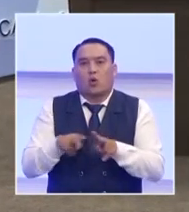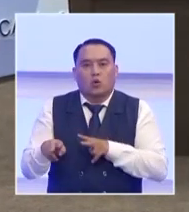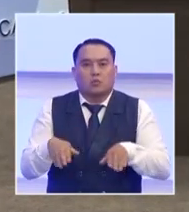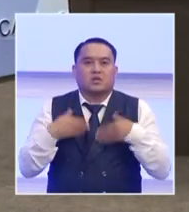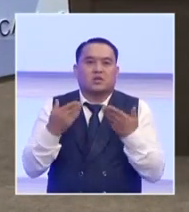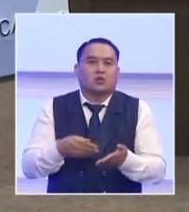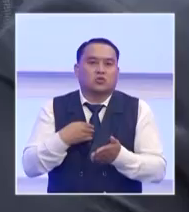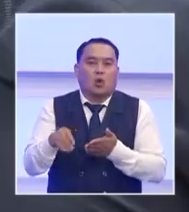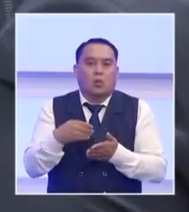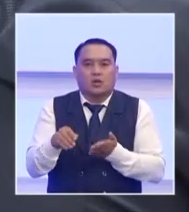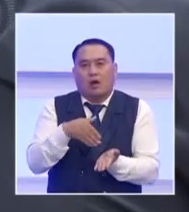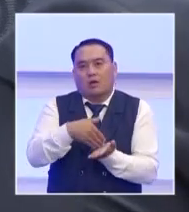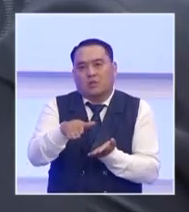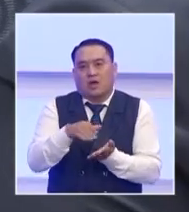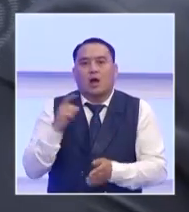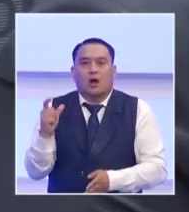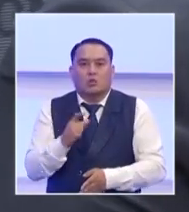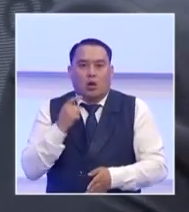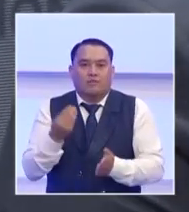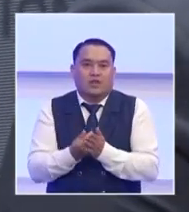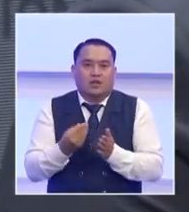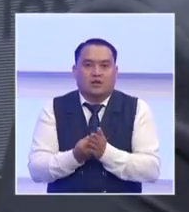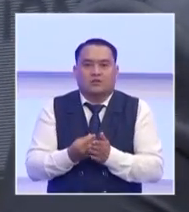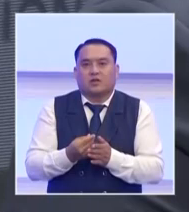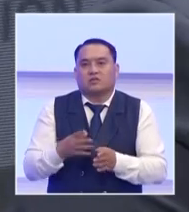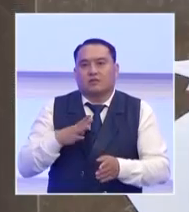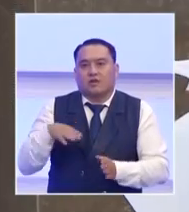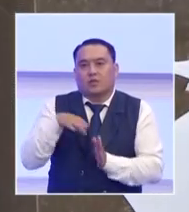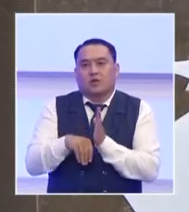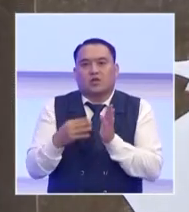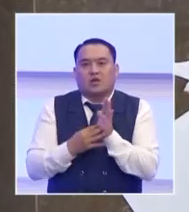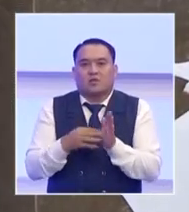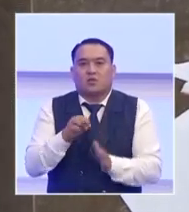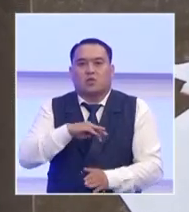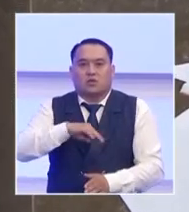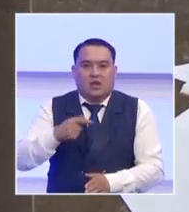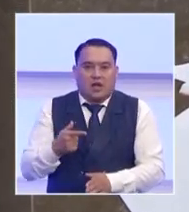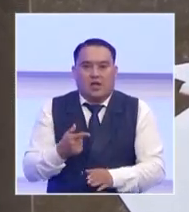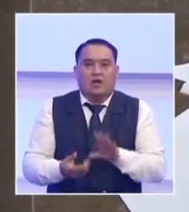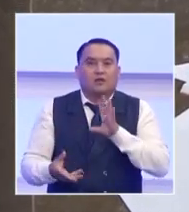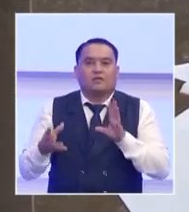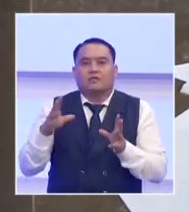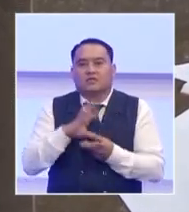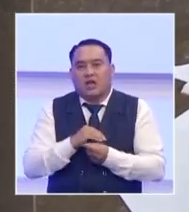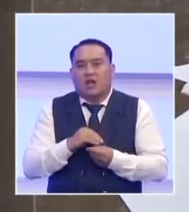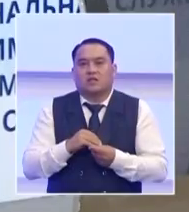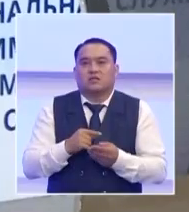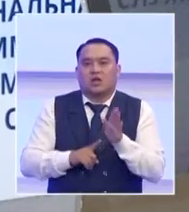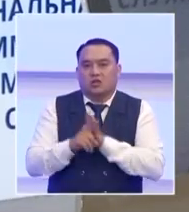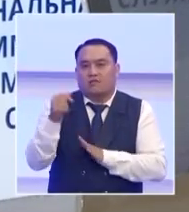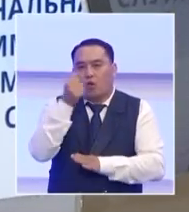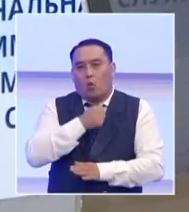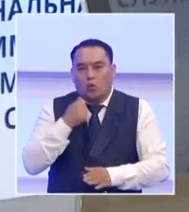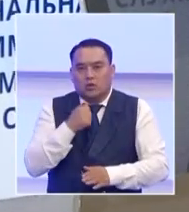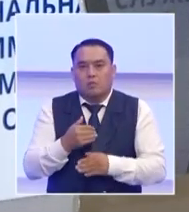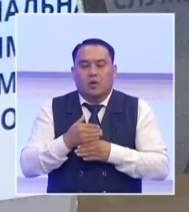предложения закупки отменены экономия финансовых средств составила почти 9 миллионов тенге в целом с начала текущего года